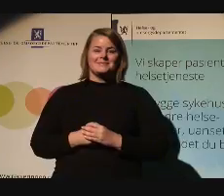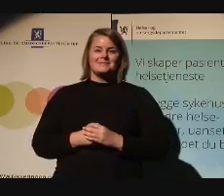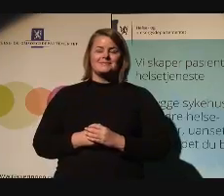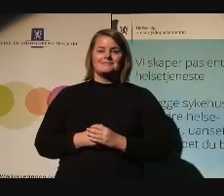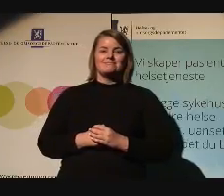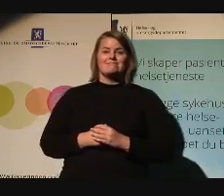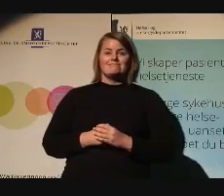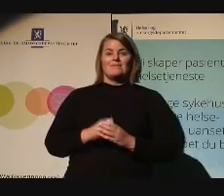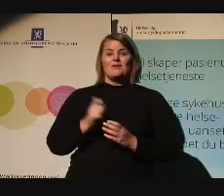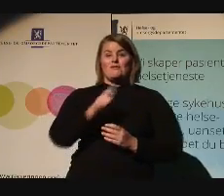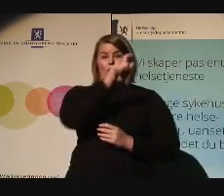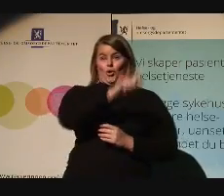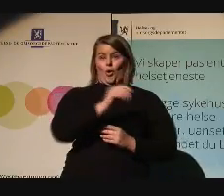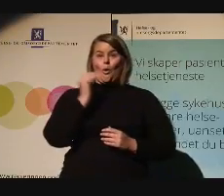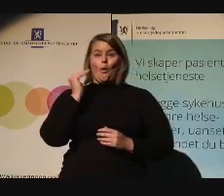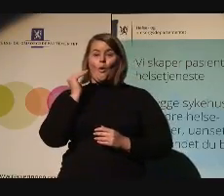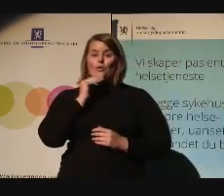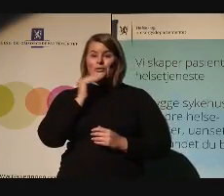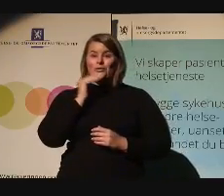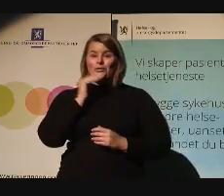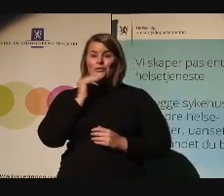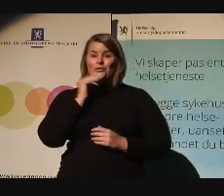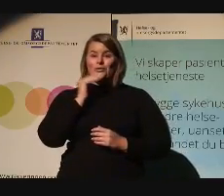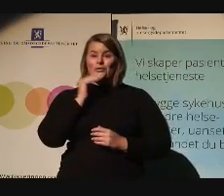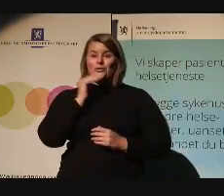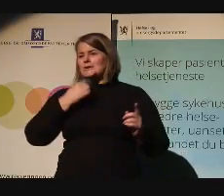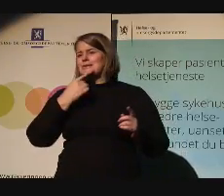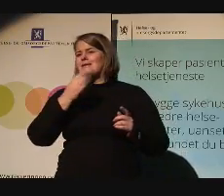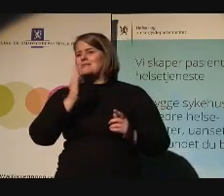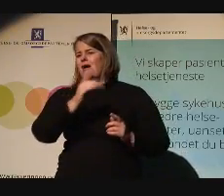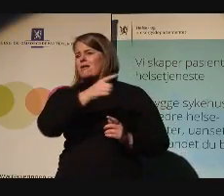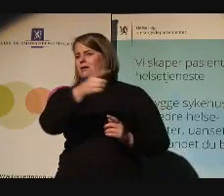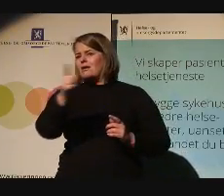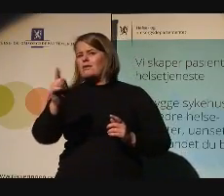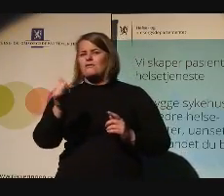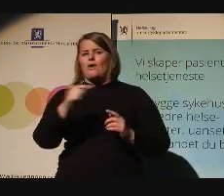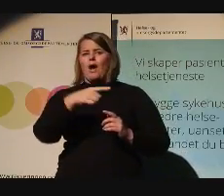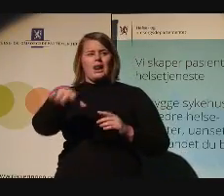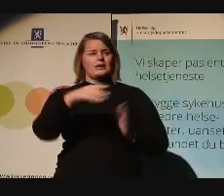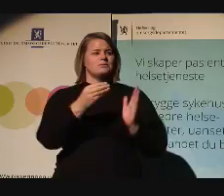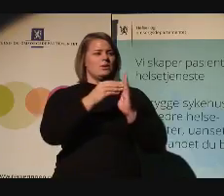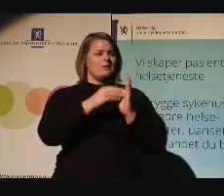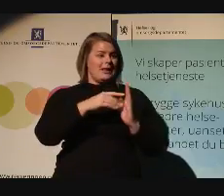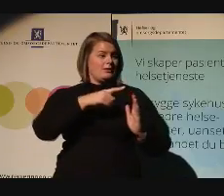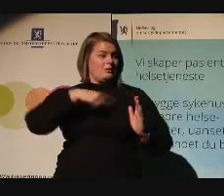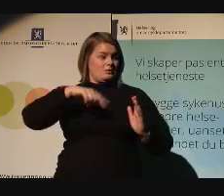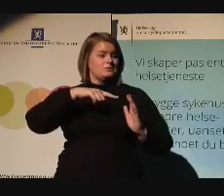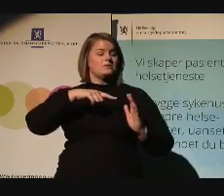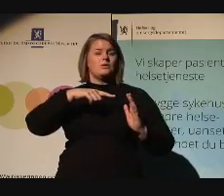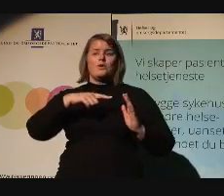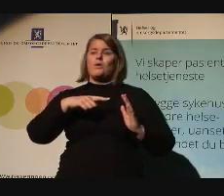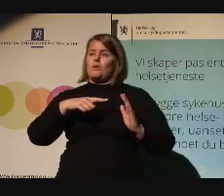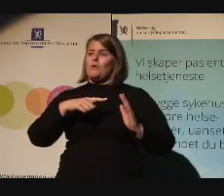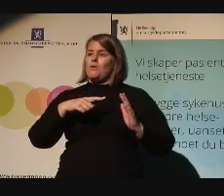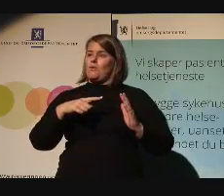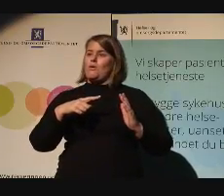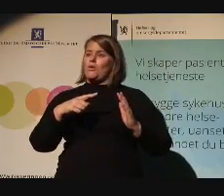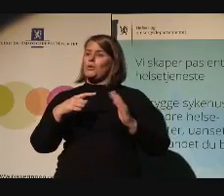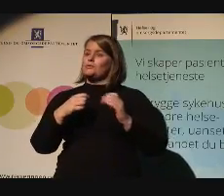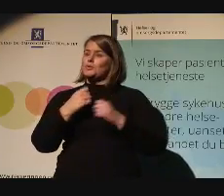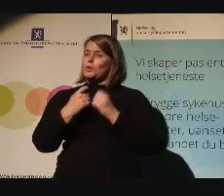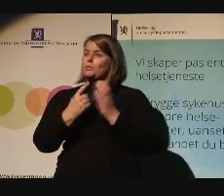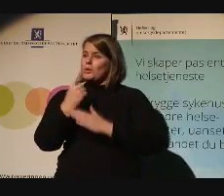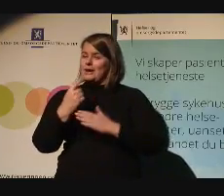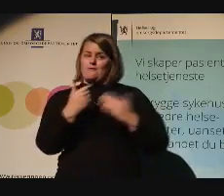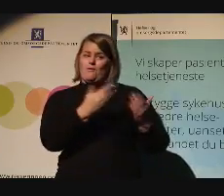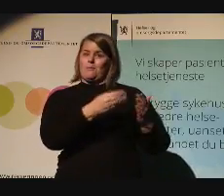På vegne av Odny så ønsker vi å takke for alle som har nominert deg og gjort det mulig for at du kan få denne pris.